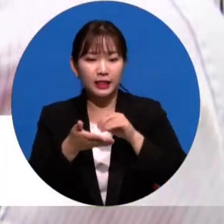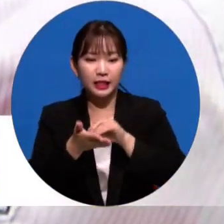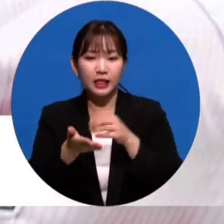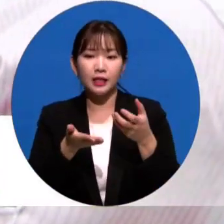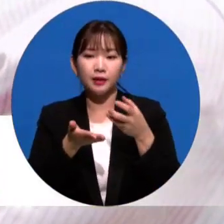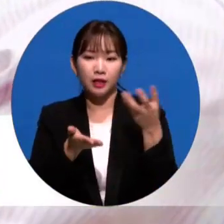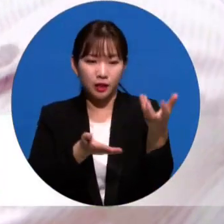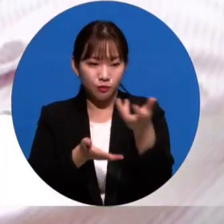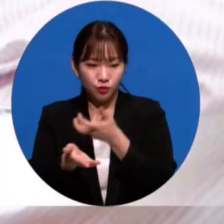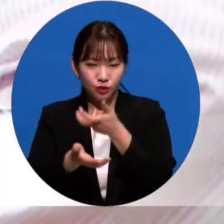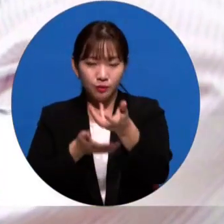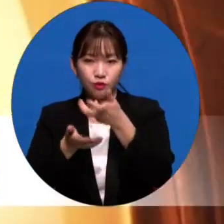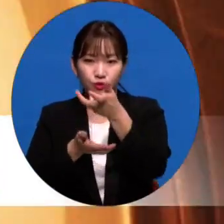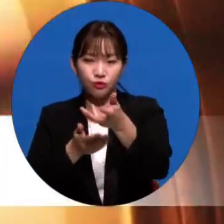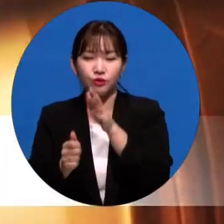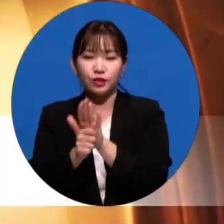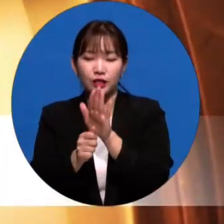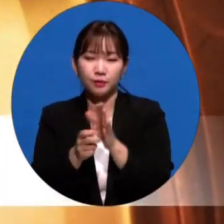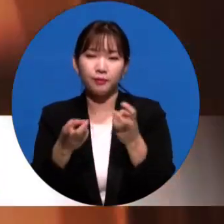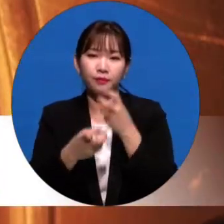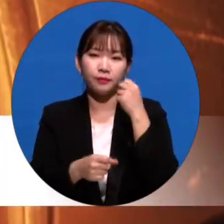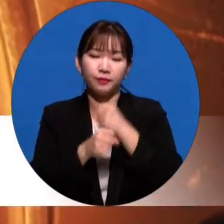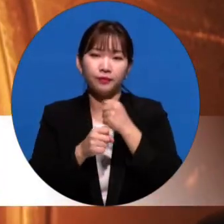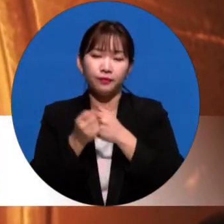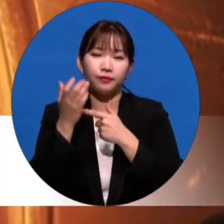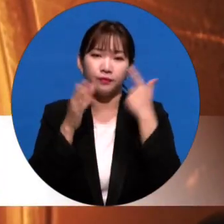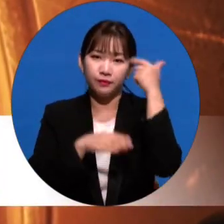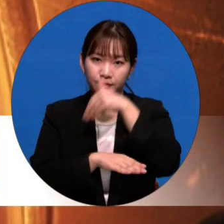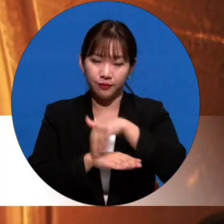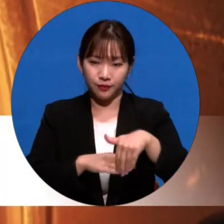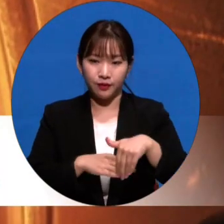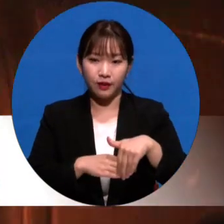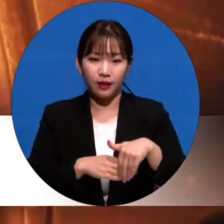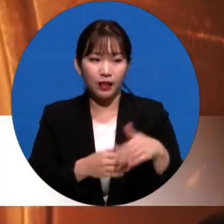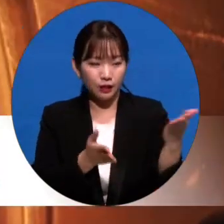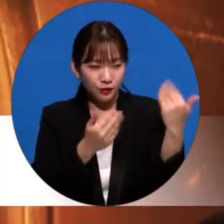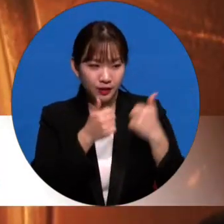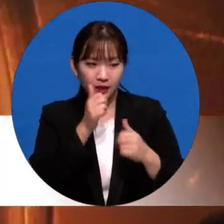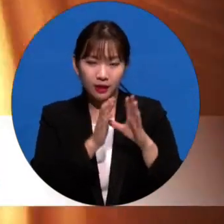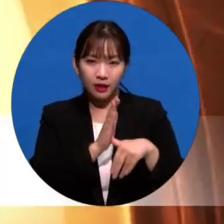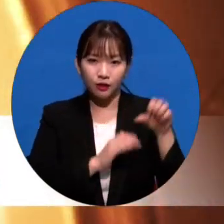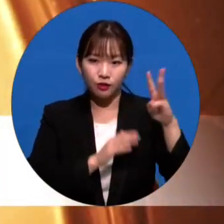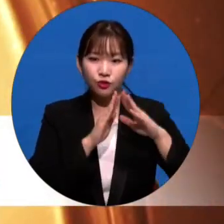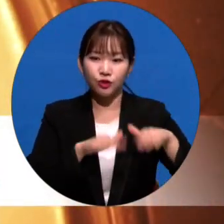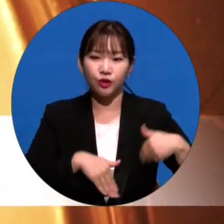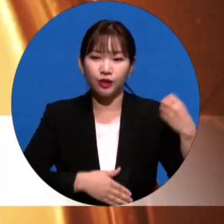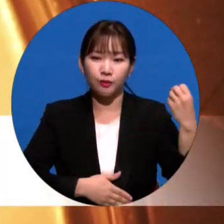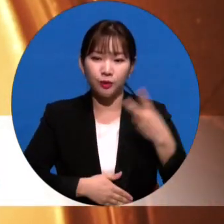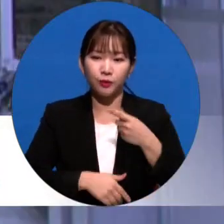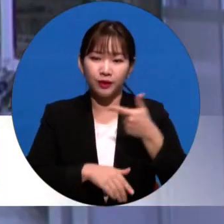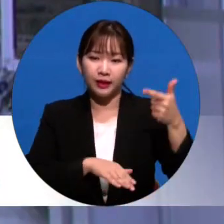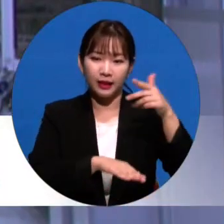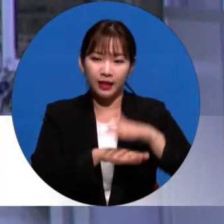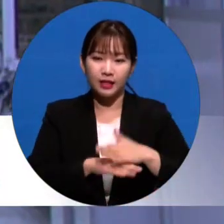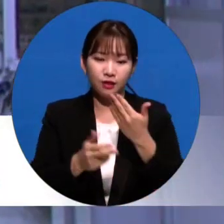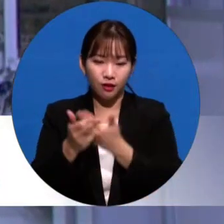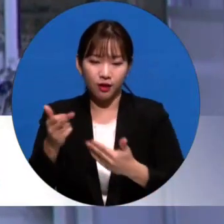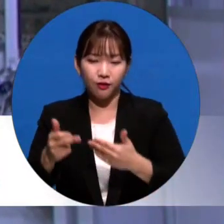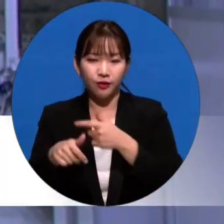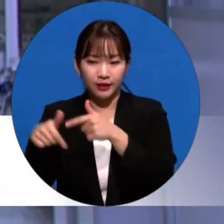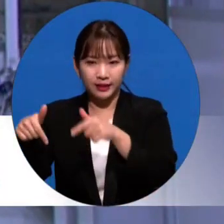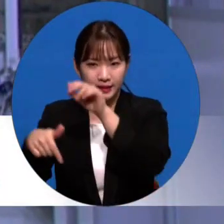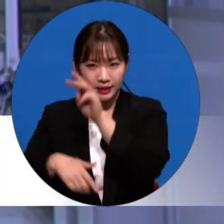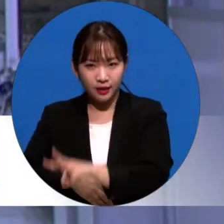입주기업 지원 방안 등을 담을 예정입니다. 반도체 특화단지 유치 전에는 광주 전남을 비롯해 대전, 강원, 인천